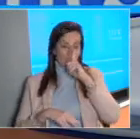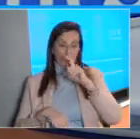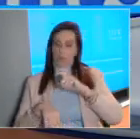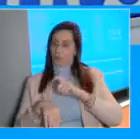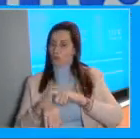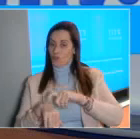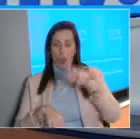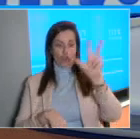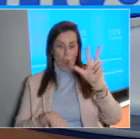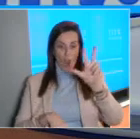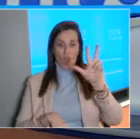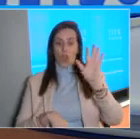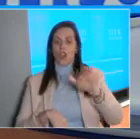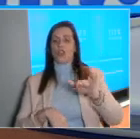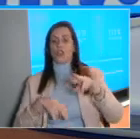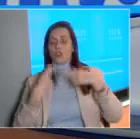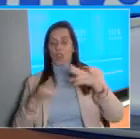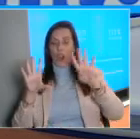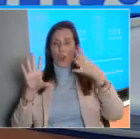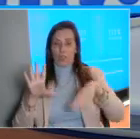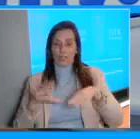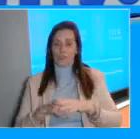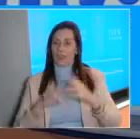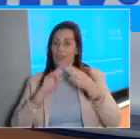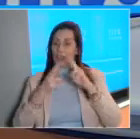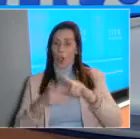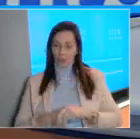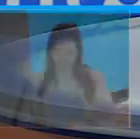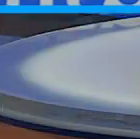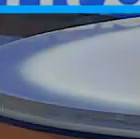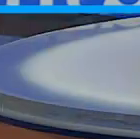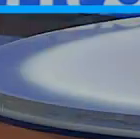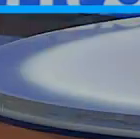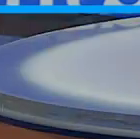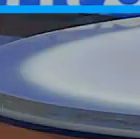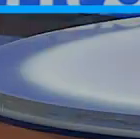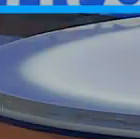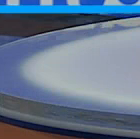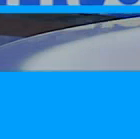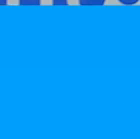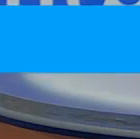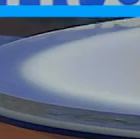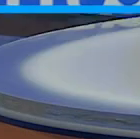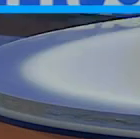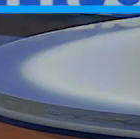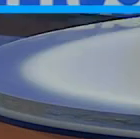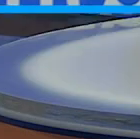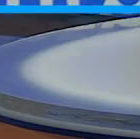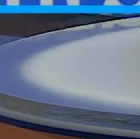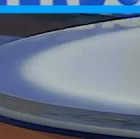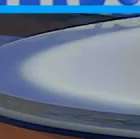בשעה 3, ואחר כך בשידור חוזר בשעה 9:30. להתראות. להתראות לכם, ושבוע טוב. שבוע טוב.